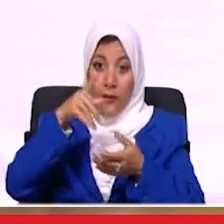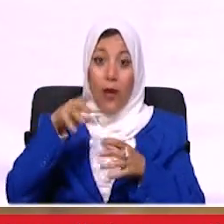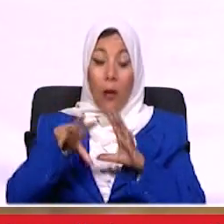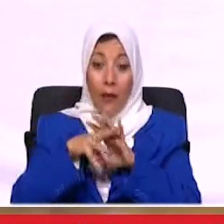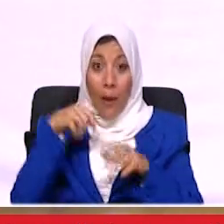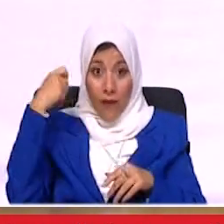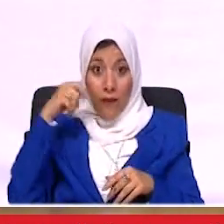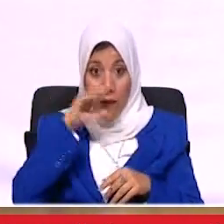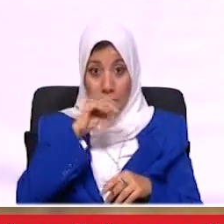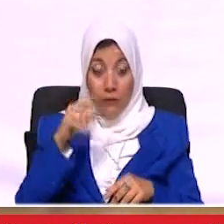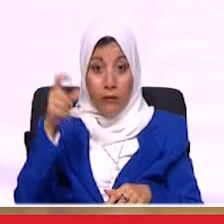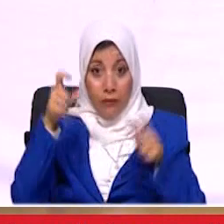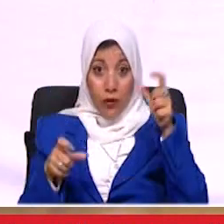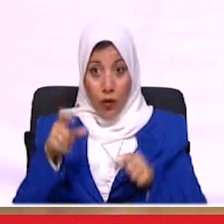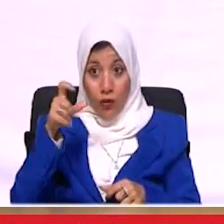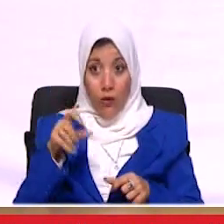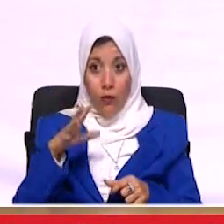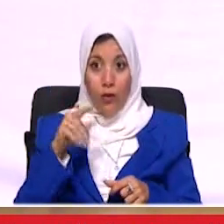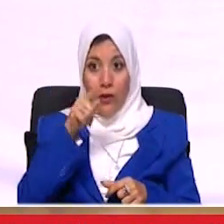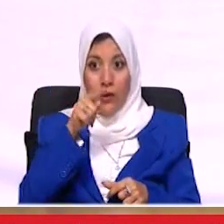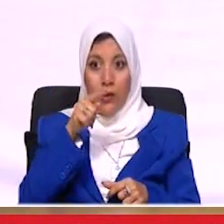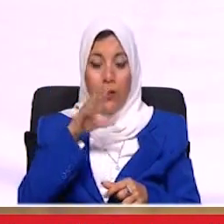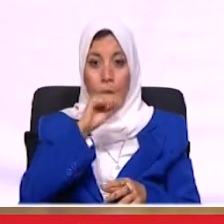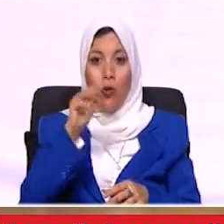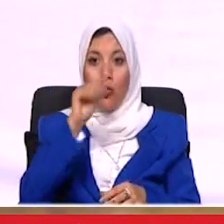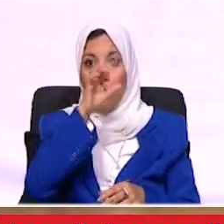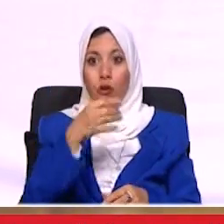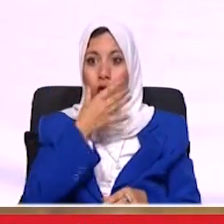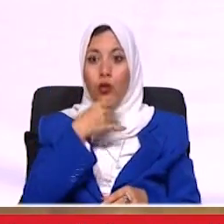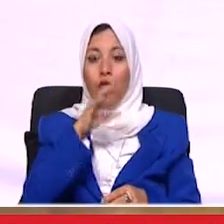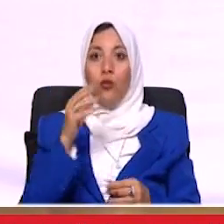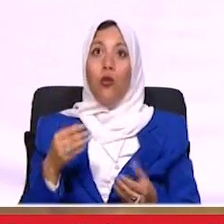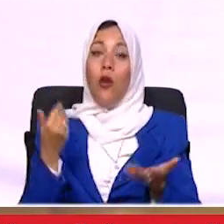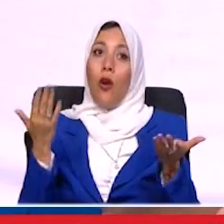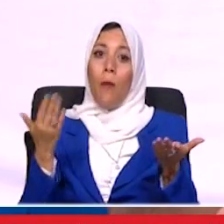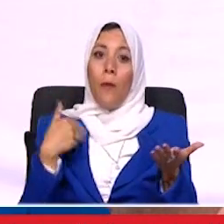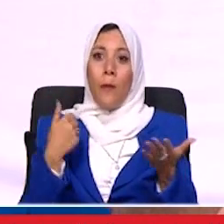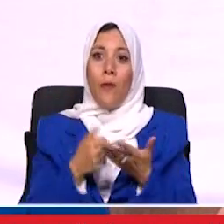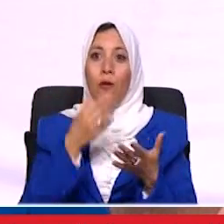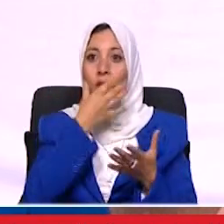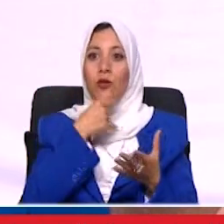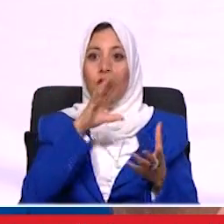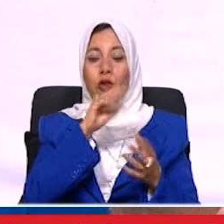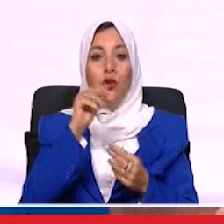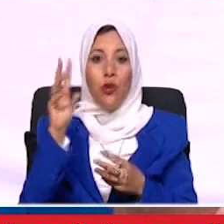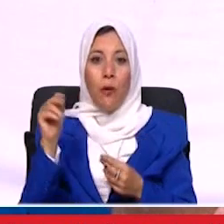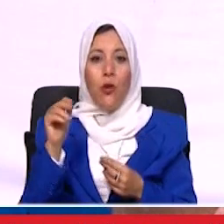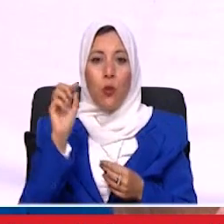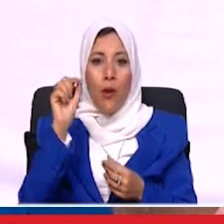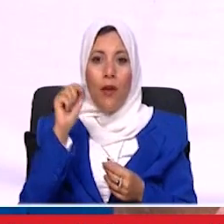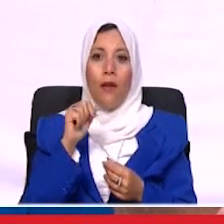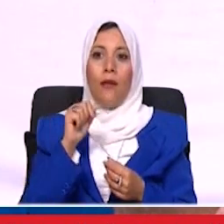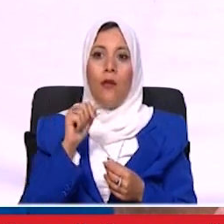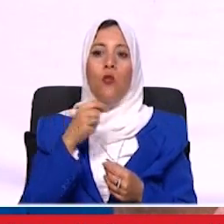لو اتعمل فيلم او مسلسل عن عمر الشريف انت اكتر واحد ممكن تعمله. يا رب يا رب. التشابه يعني